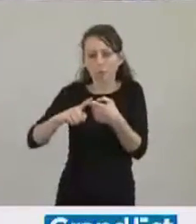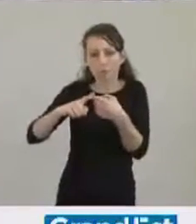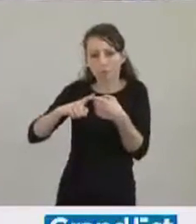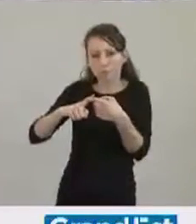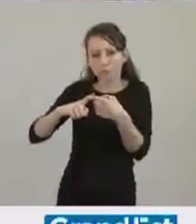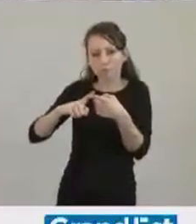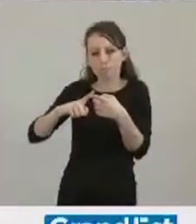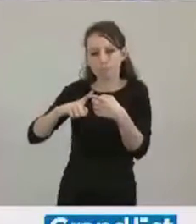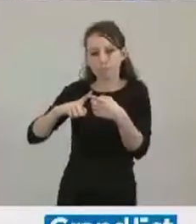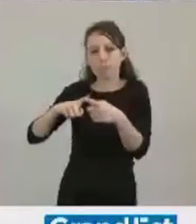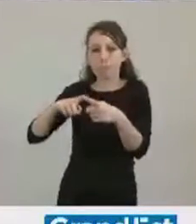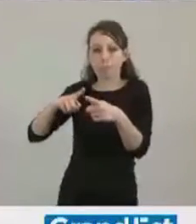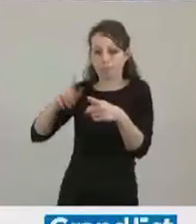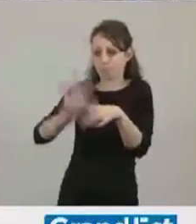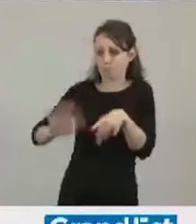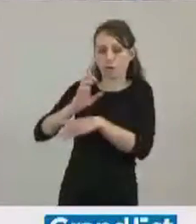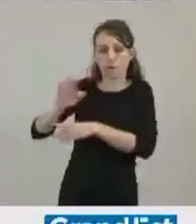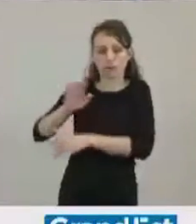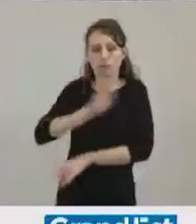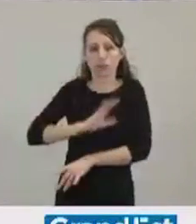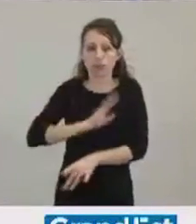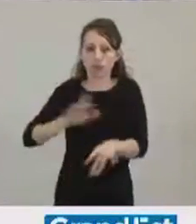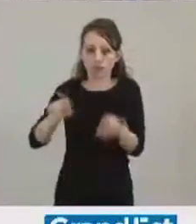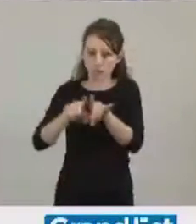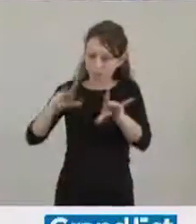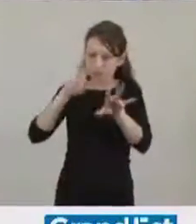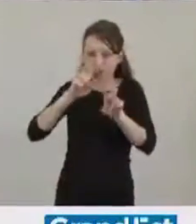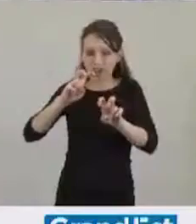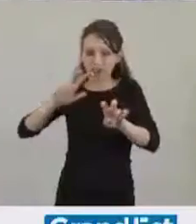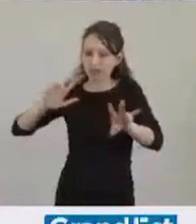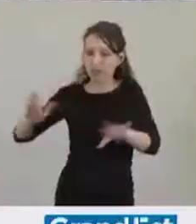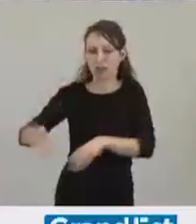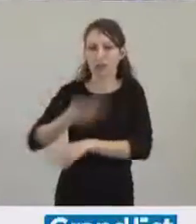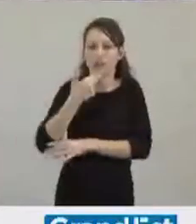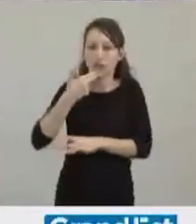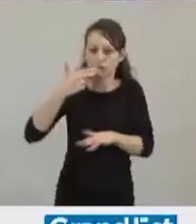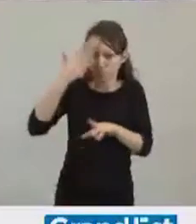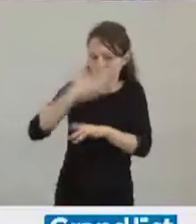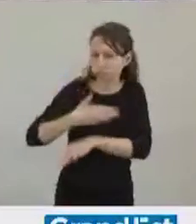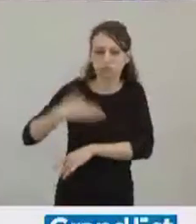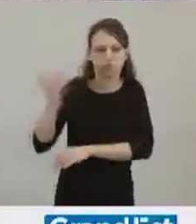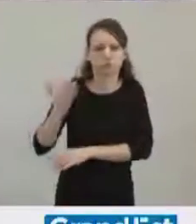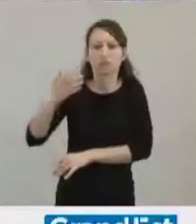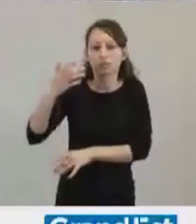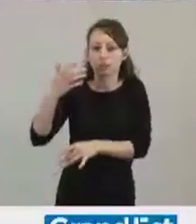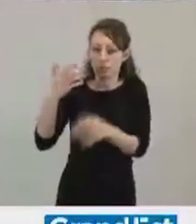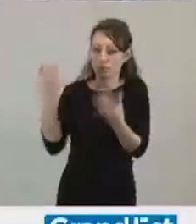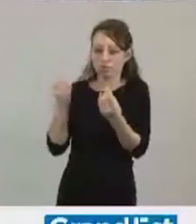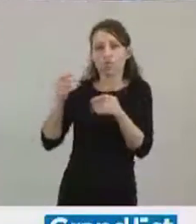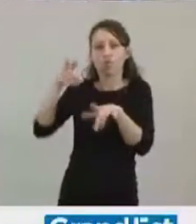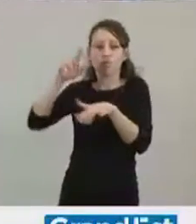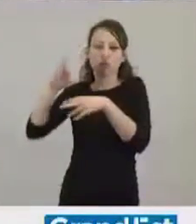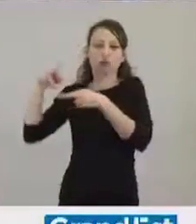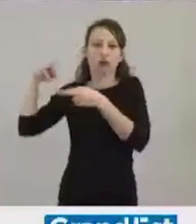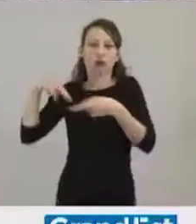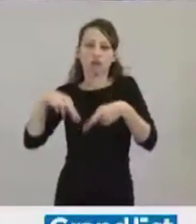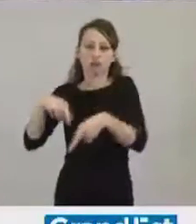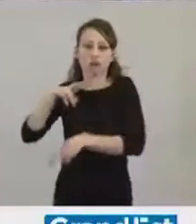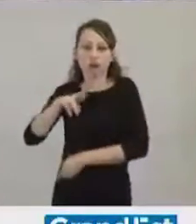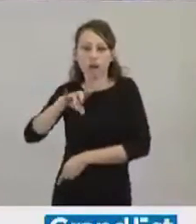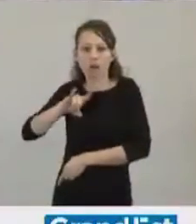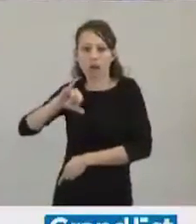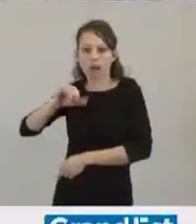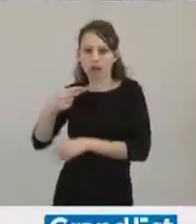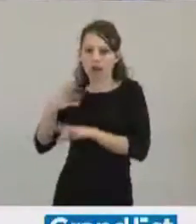qui renforcera la recherche d'excellence menée conjointement de chaque côté du Rhin. Il en sera de même pour Eranet sur